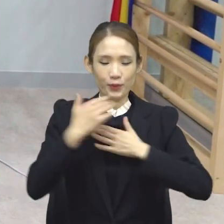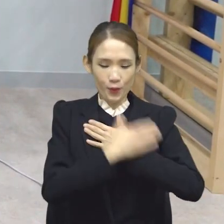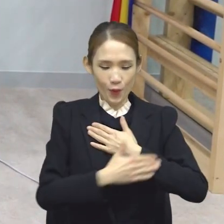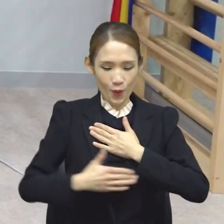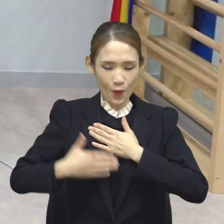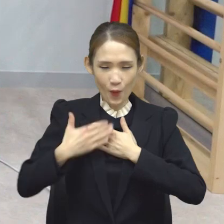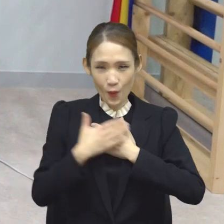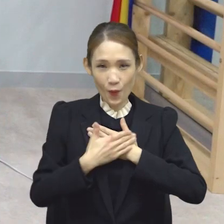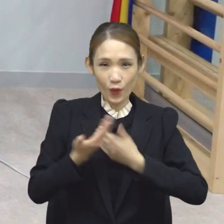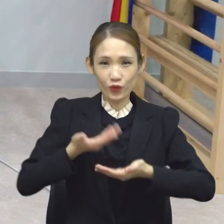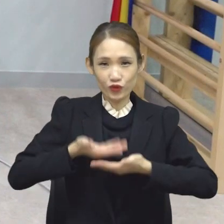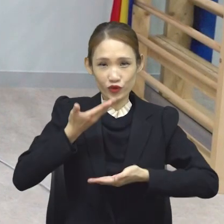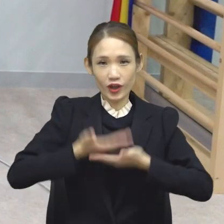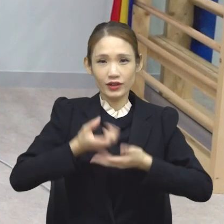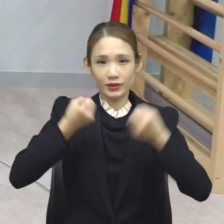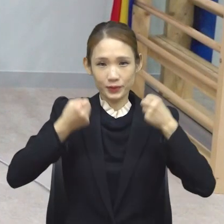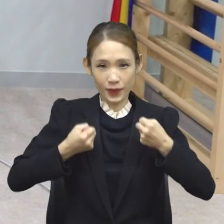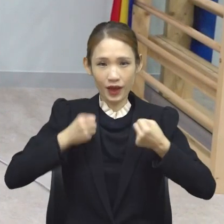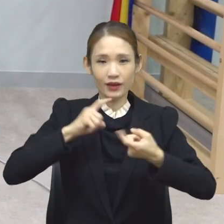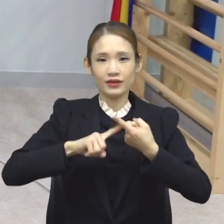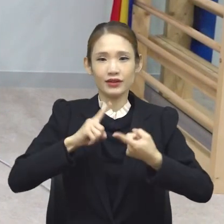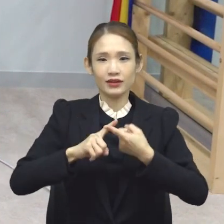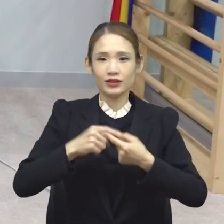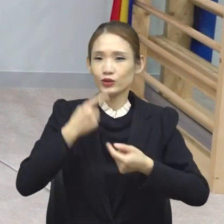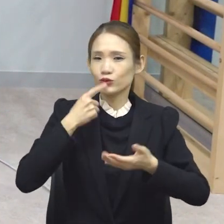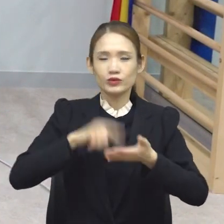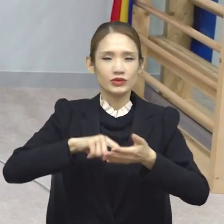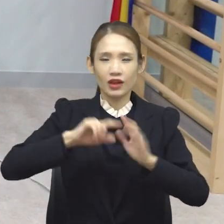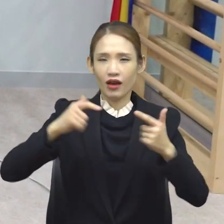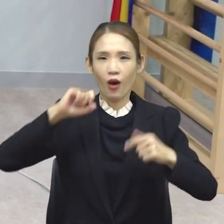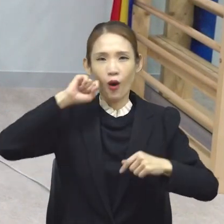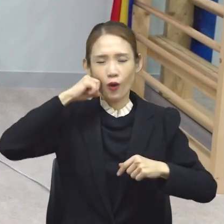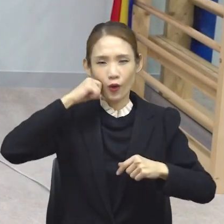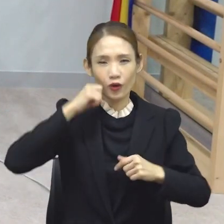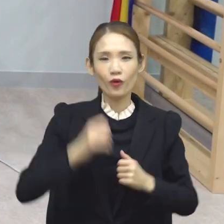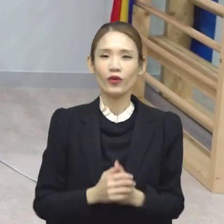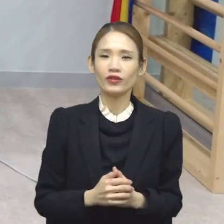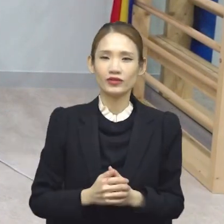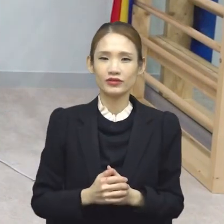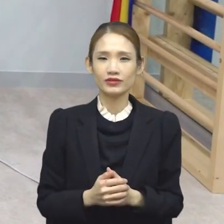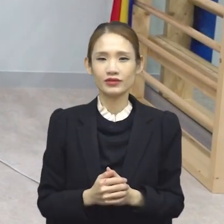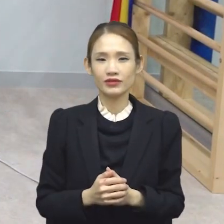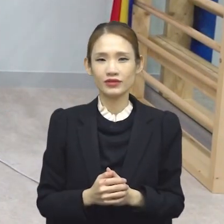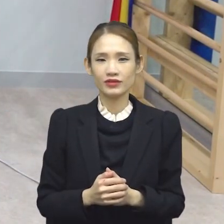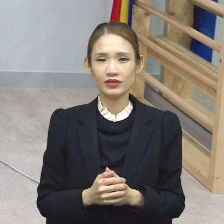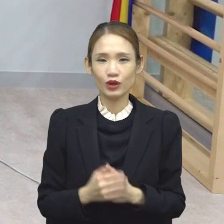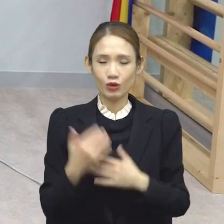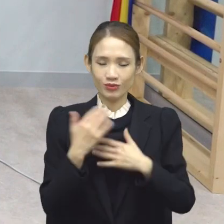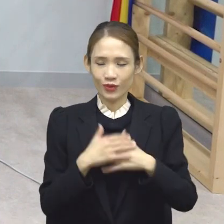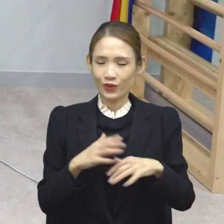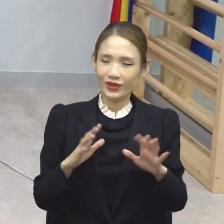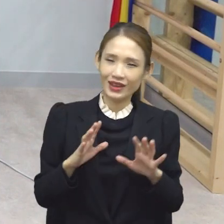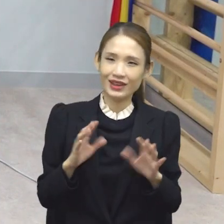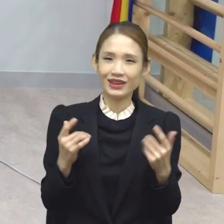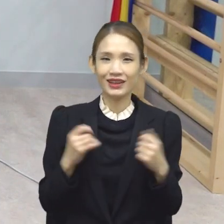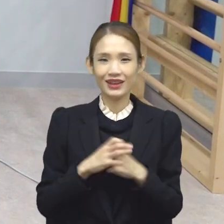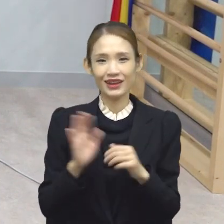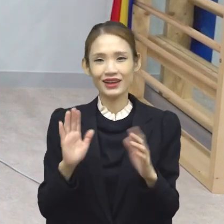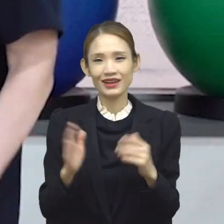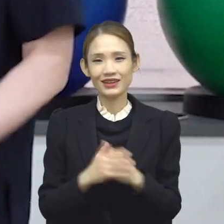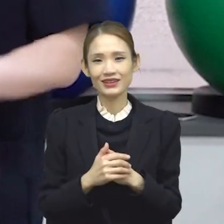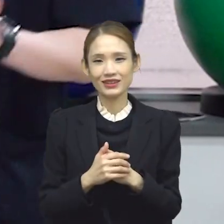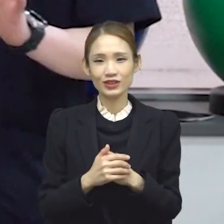네. 다리가 약간 부들부들거리면 되는 건가요, 선생님? 쉽지 않아요. 그렇죠. 이거 몸개그 시키는 건 아니죠? 아니요. 아유,